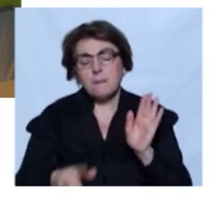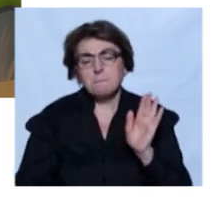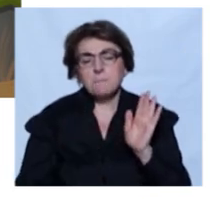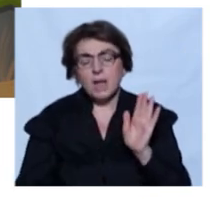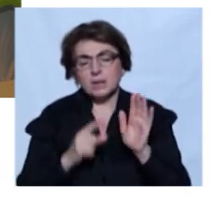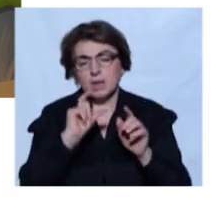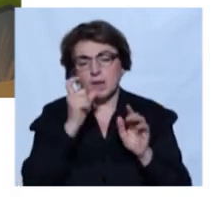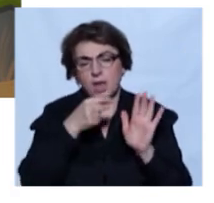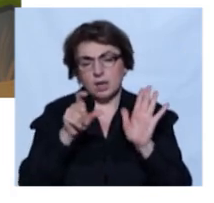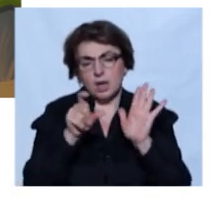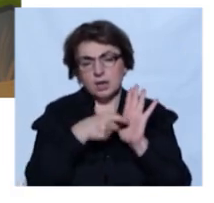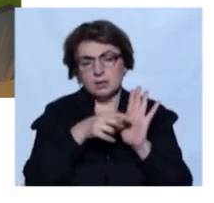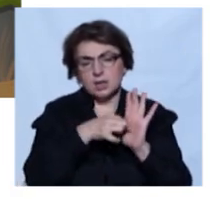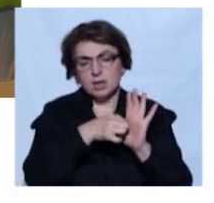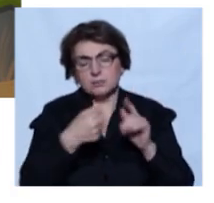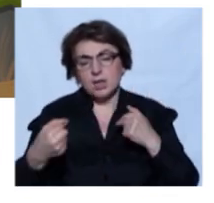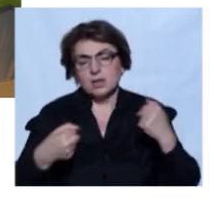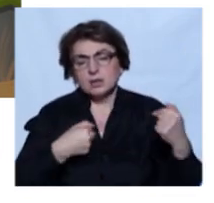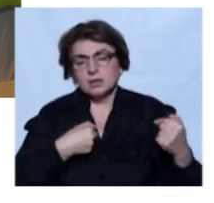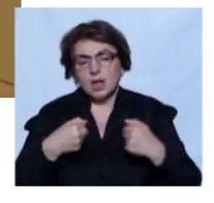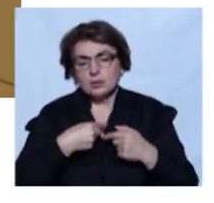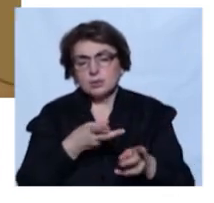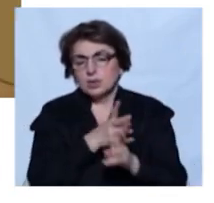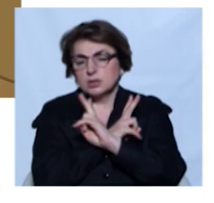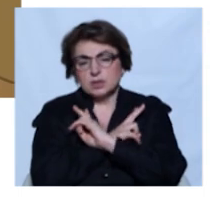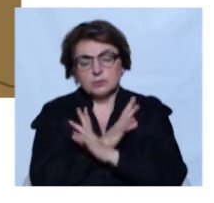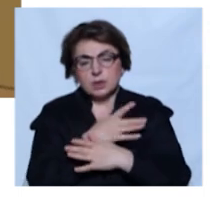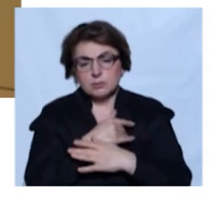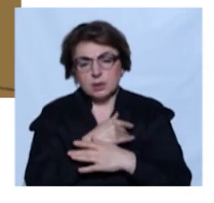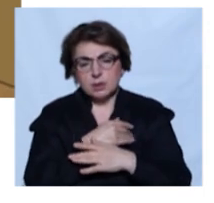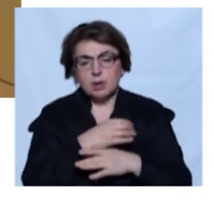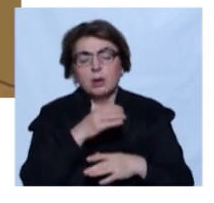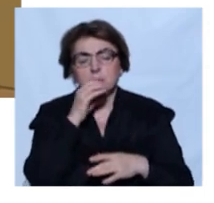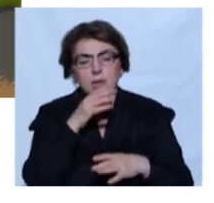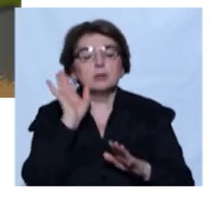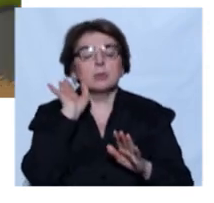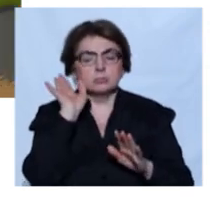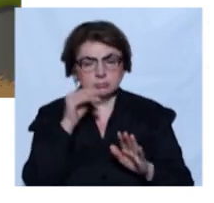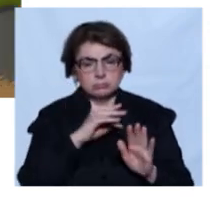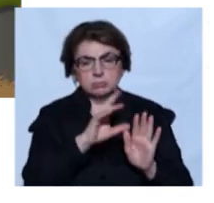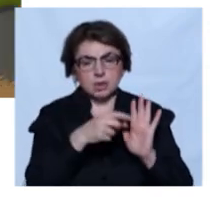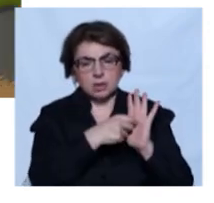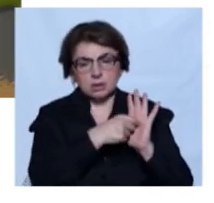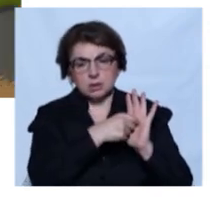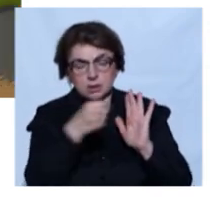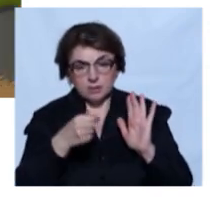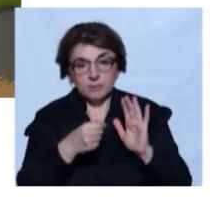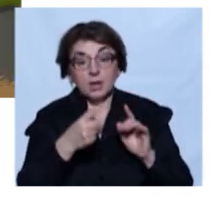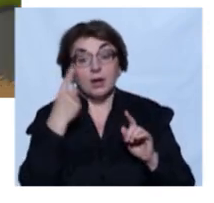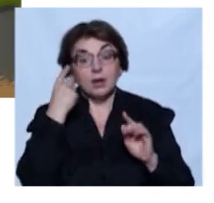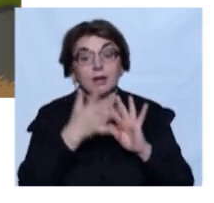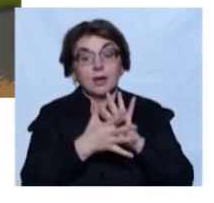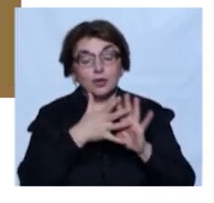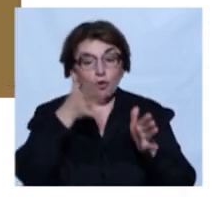ეკალი ამომიღე, არ მინდა ტანჯვით მოუკვდეო. მგელმა ეკალი ამოუღო, ვირმა რაკიღა შვება